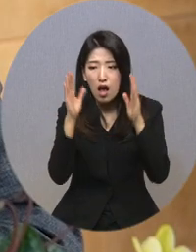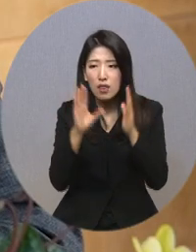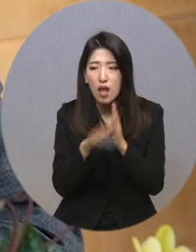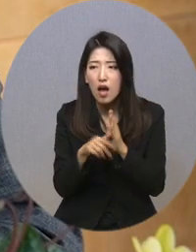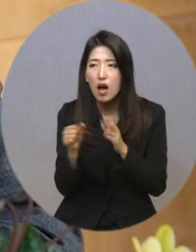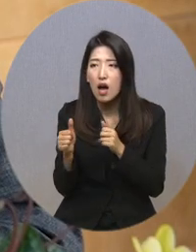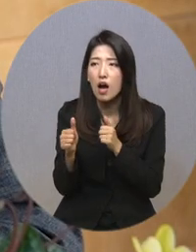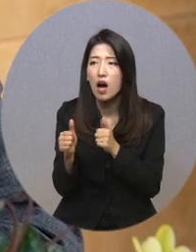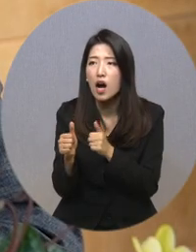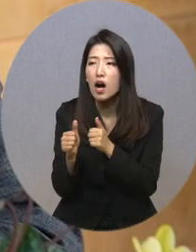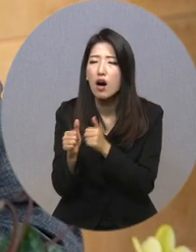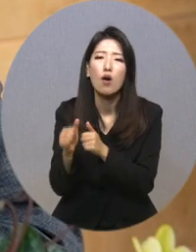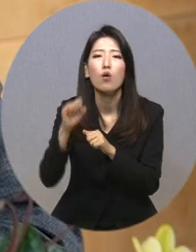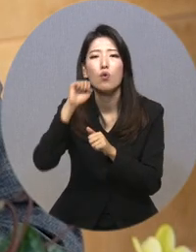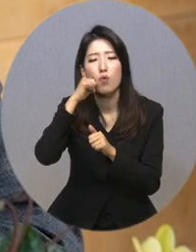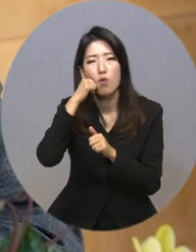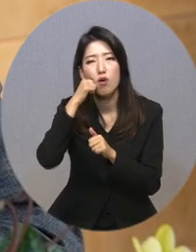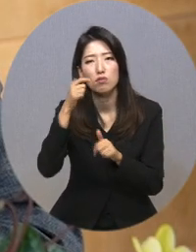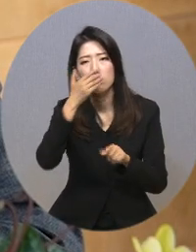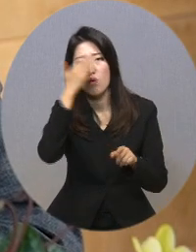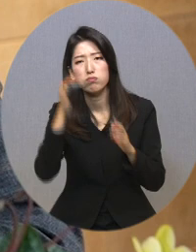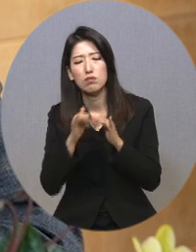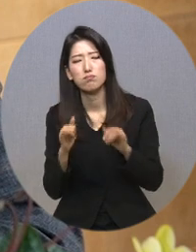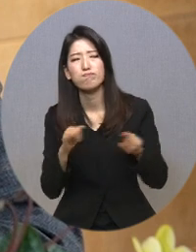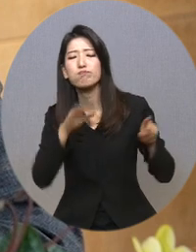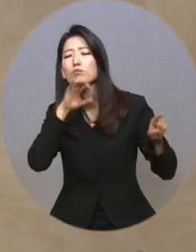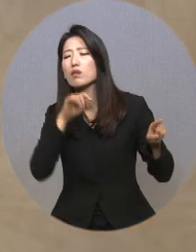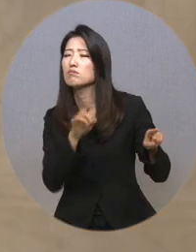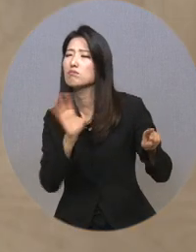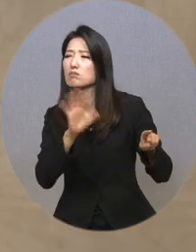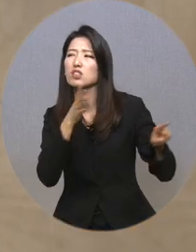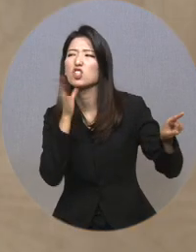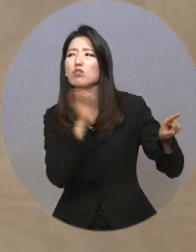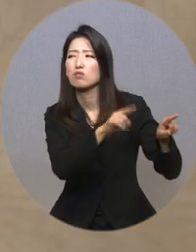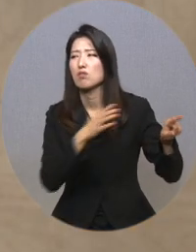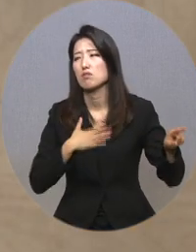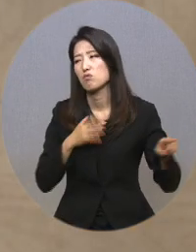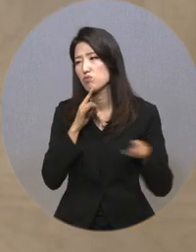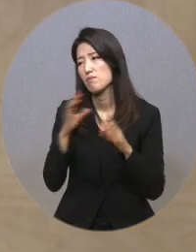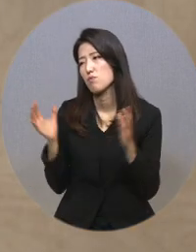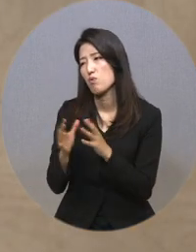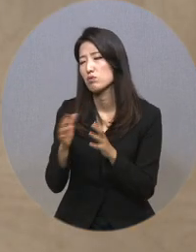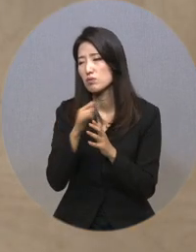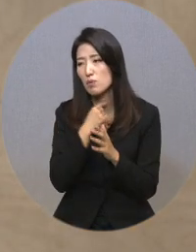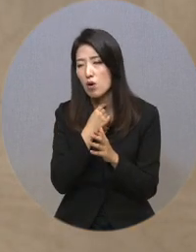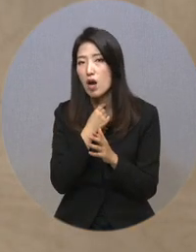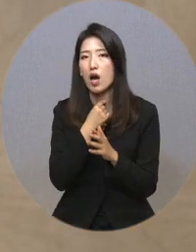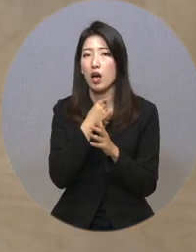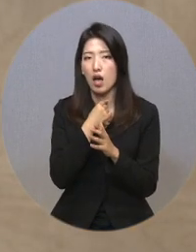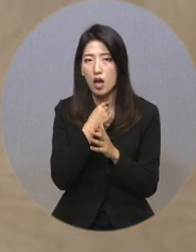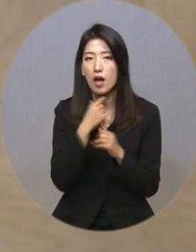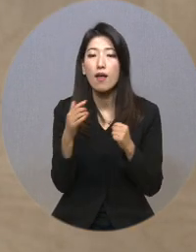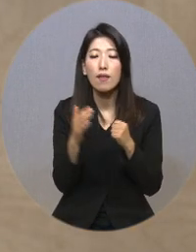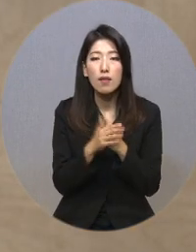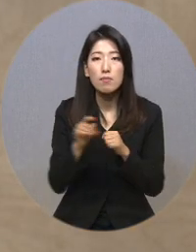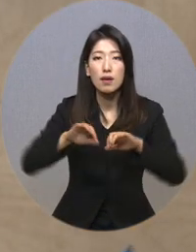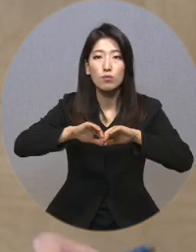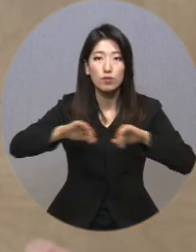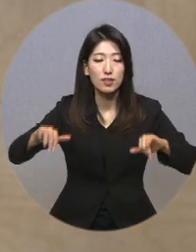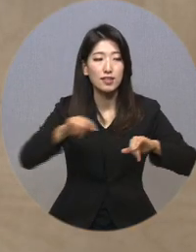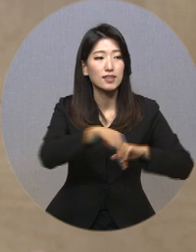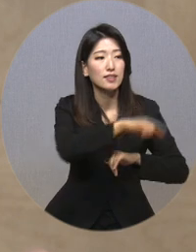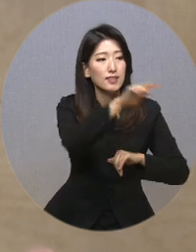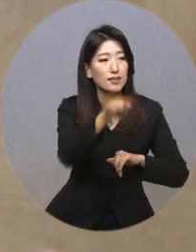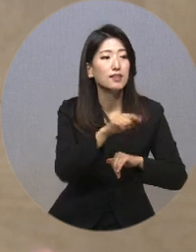또 젊은 학생들은 또 젊은 학생들의 불만이 있고 그래서 저희들이 성인학생들만 모아서 그들을 위한 교육을 좀 시키는 것이